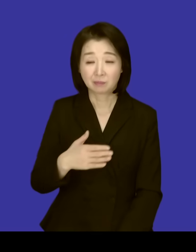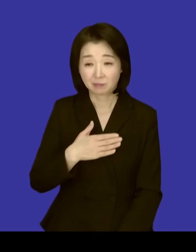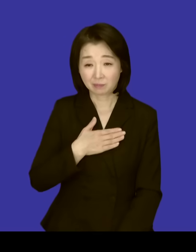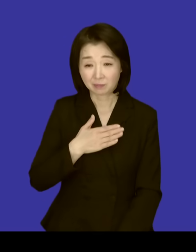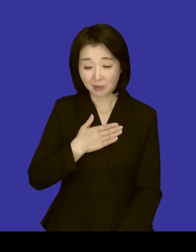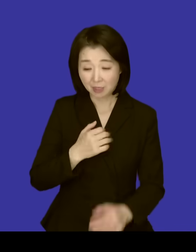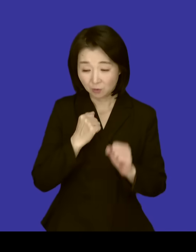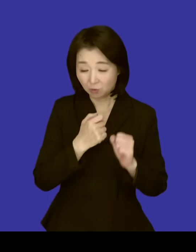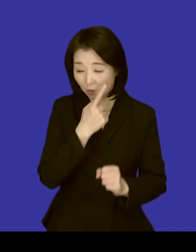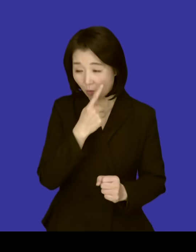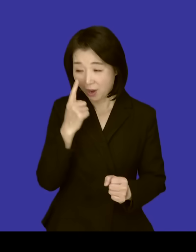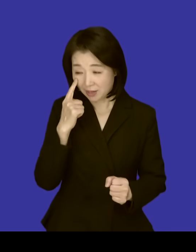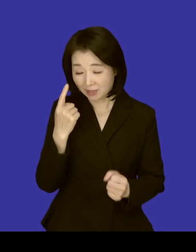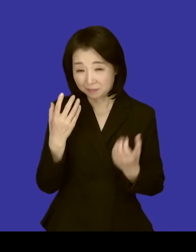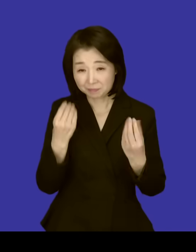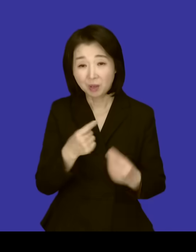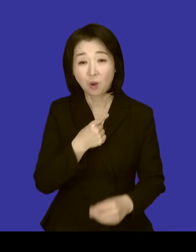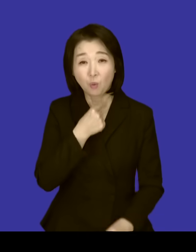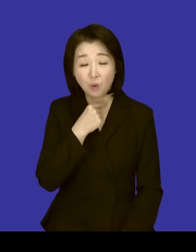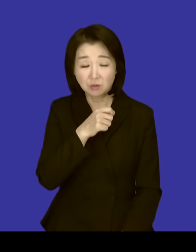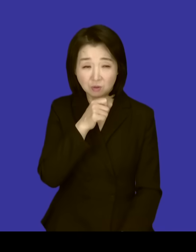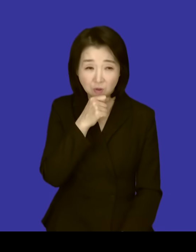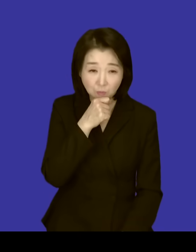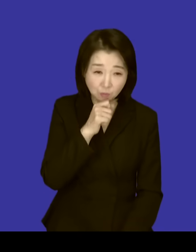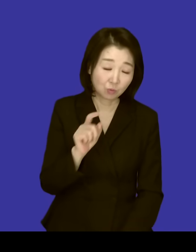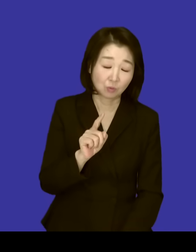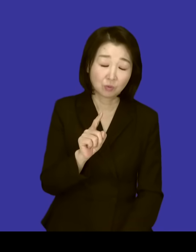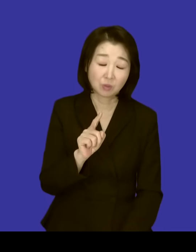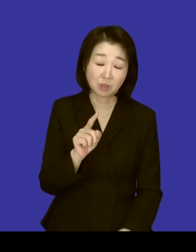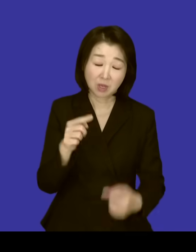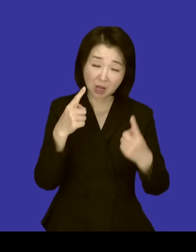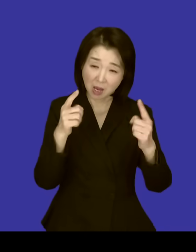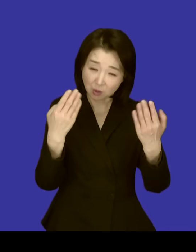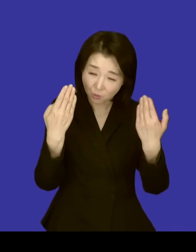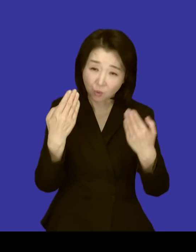나의 존재를 확인하려고 했던 어떤 성적이나 어떤 학벌